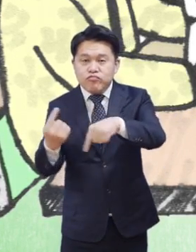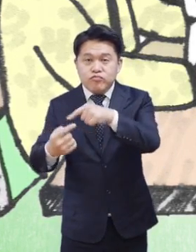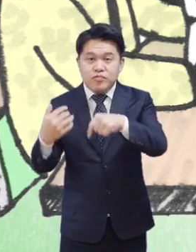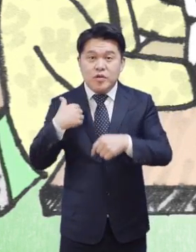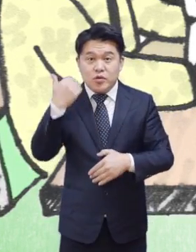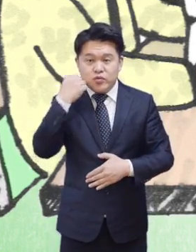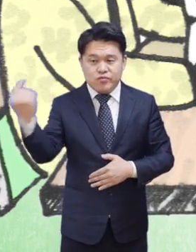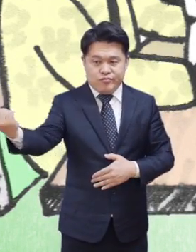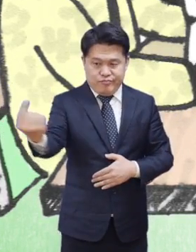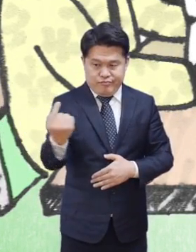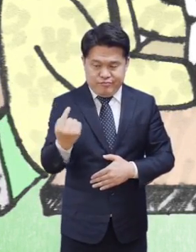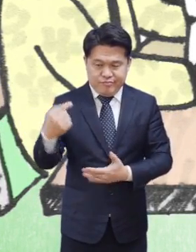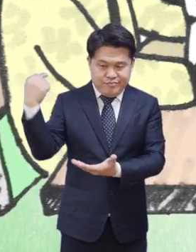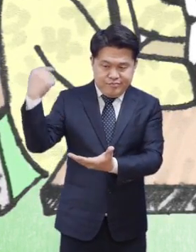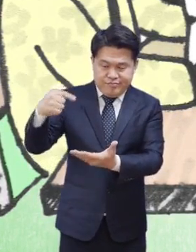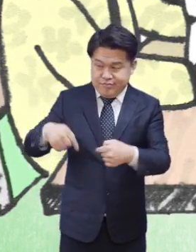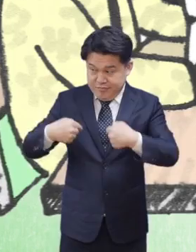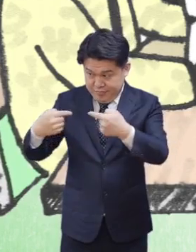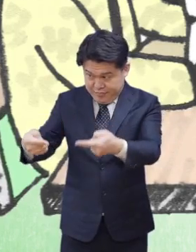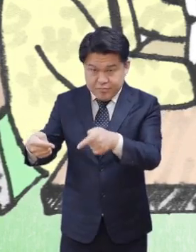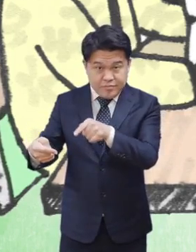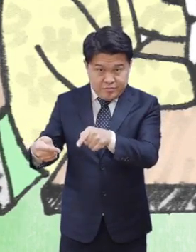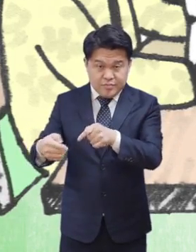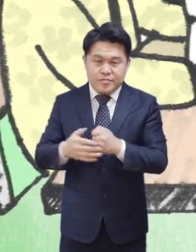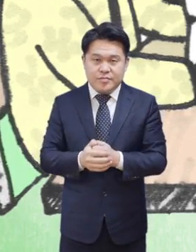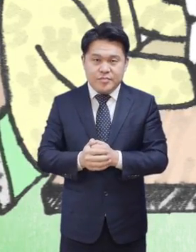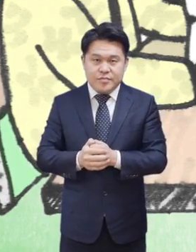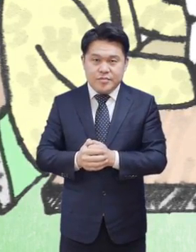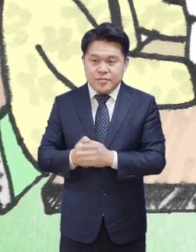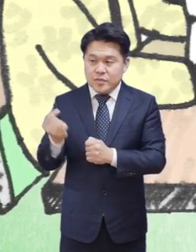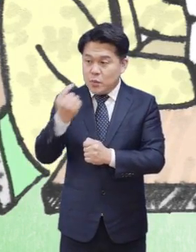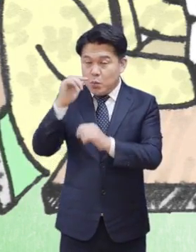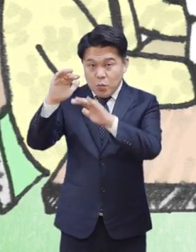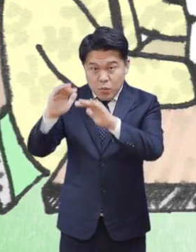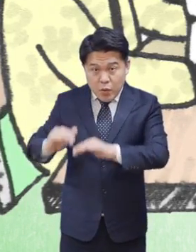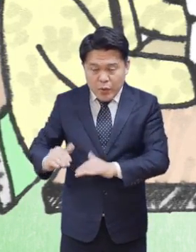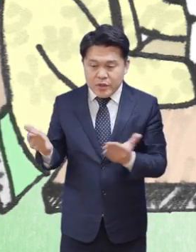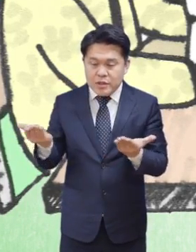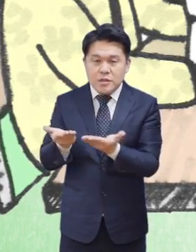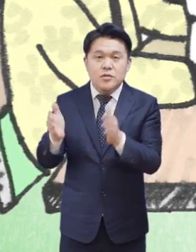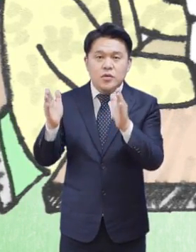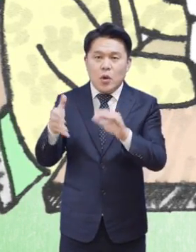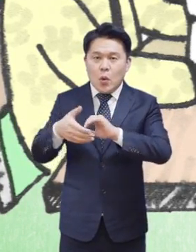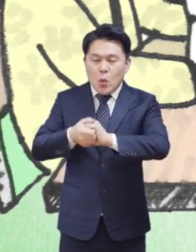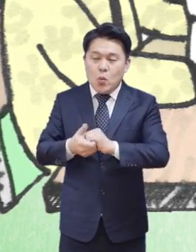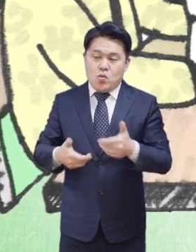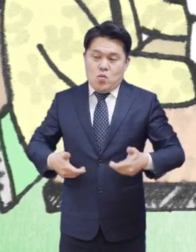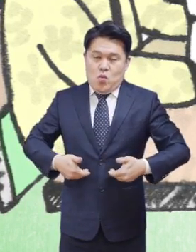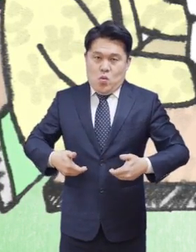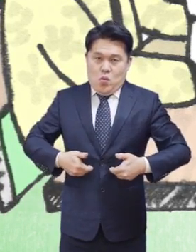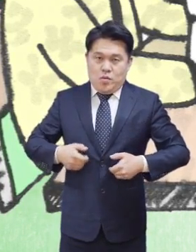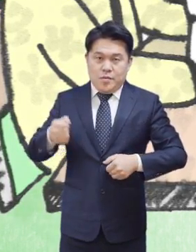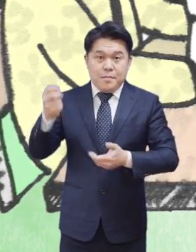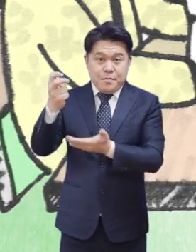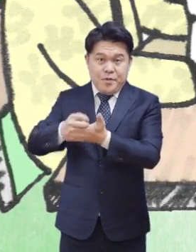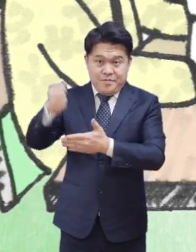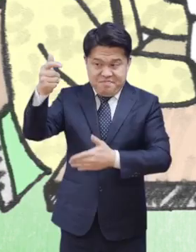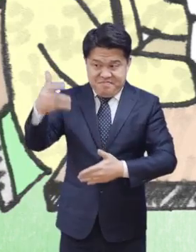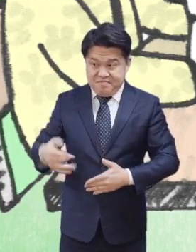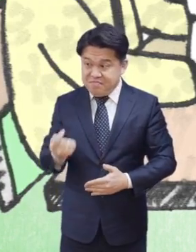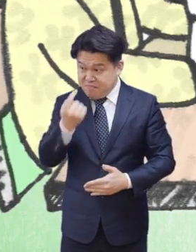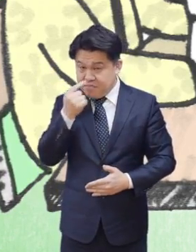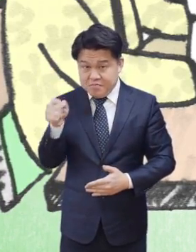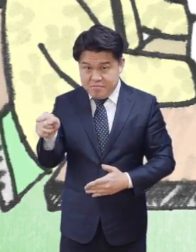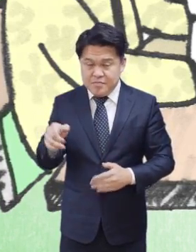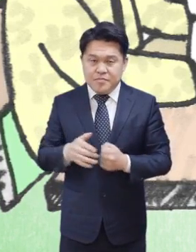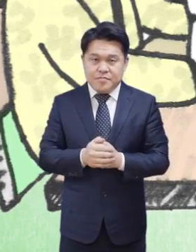일자리를 운영하는 담당 직원의 교육을 받게 되는데요. 교육 내용은 일하면서 꼭 알아야 하는 규칙들에